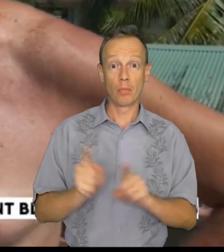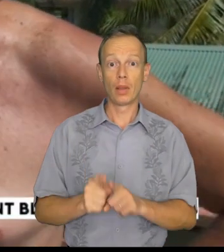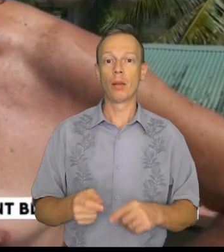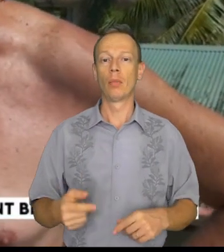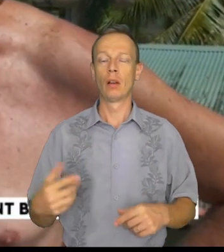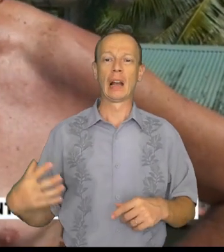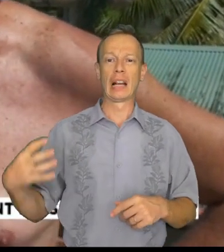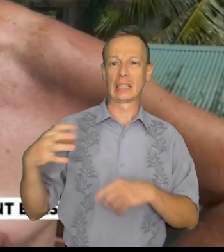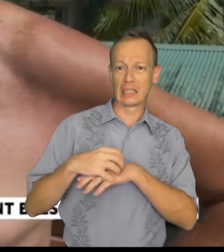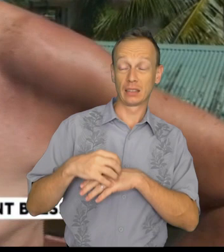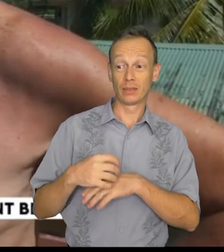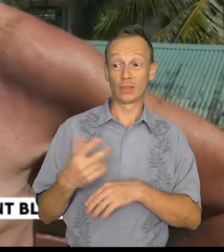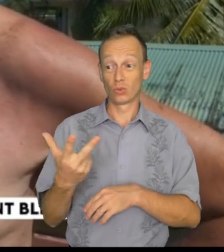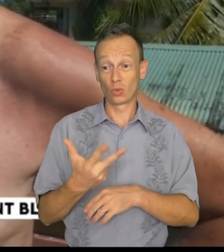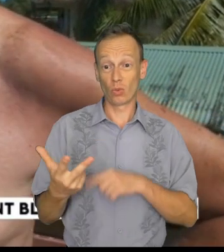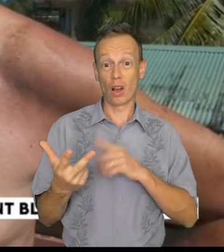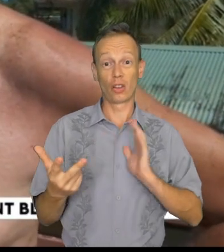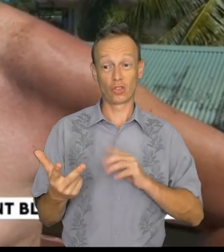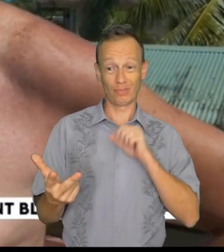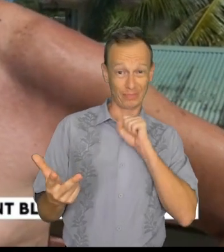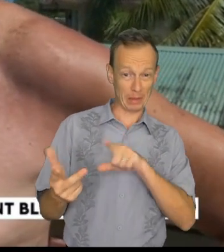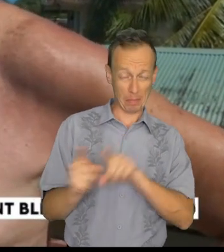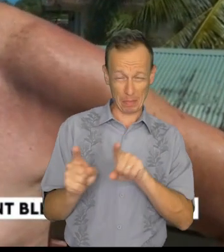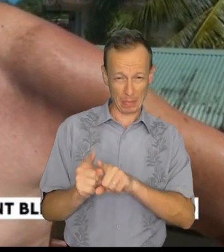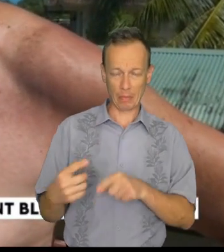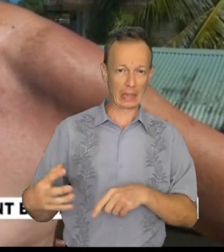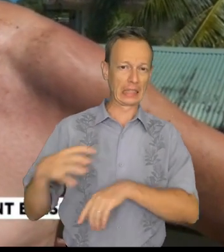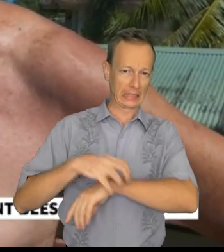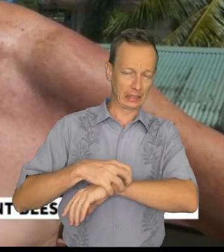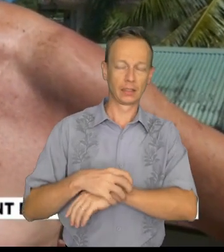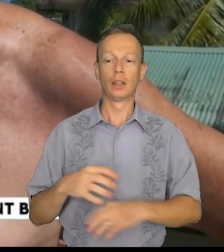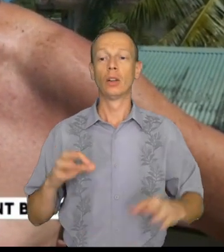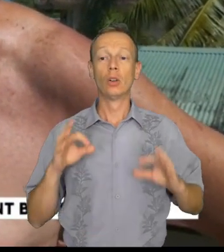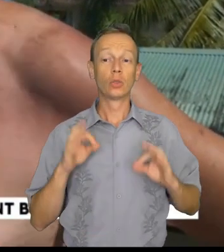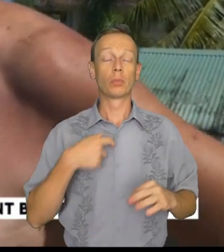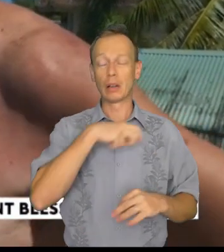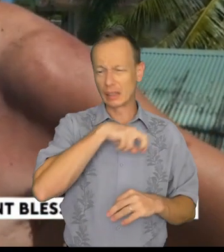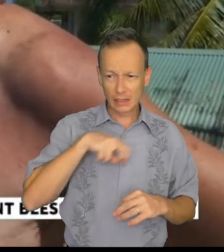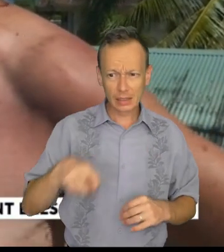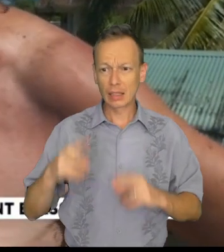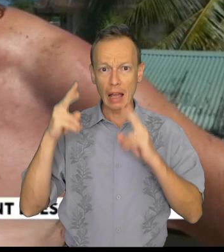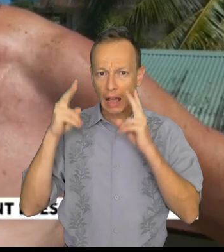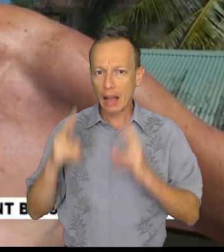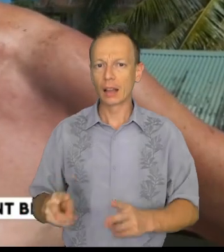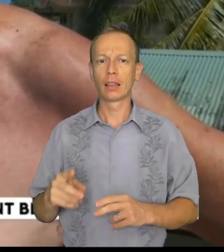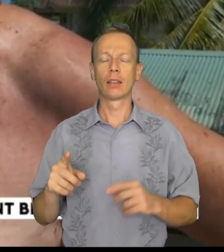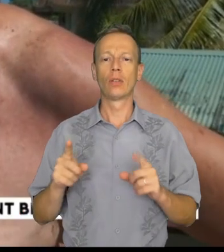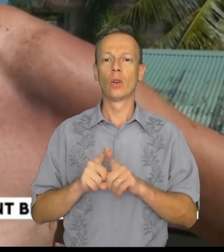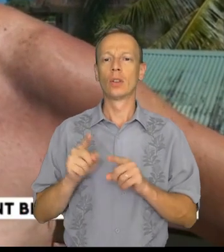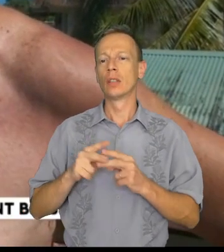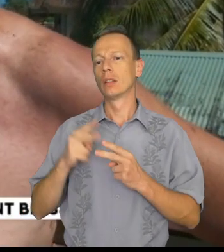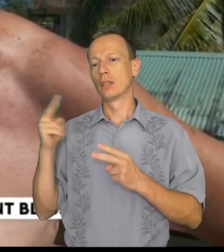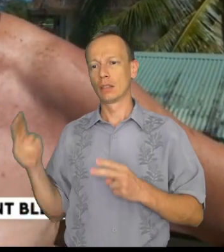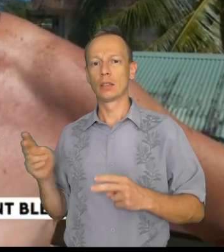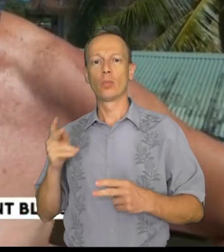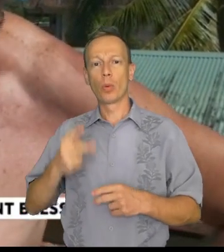et mordu aussi par ces 3 chiens-là. Et donc je suis descendu pour le défendre. Elle est descendue aussi, elle s'est fait bien